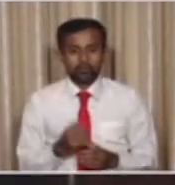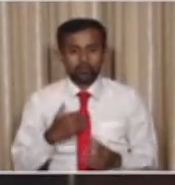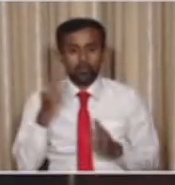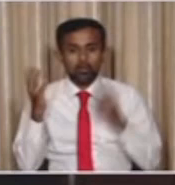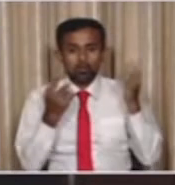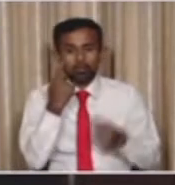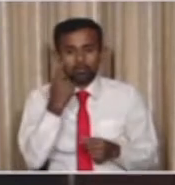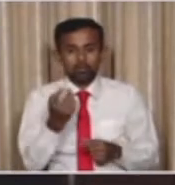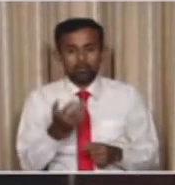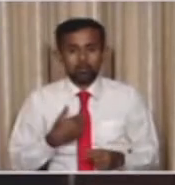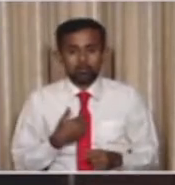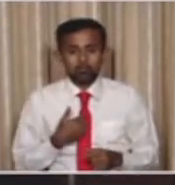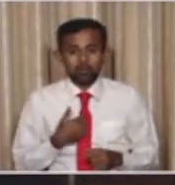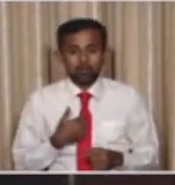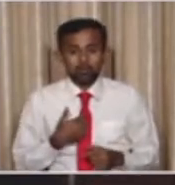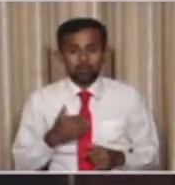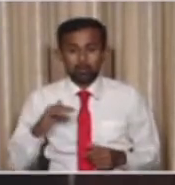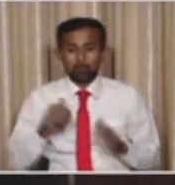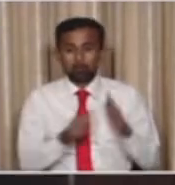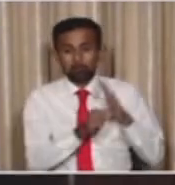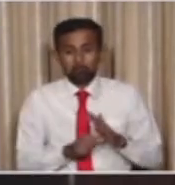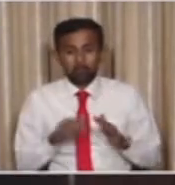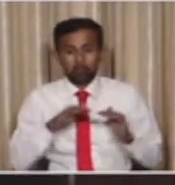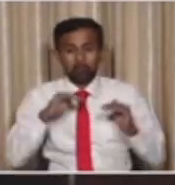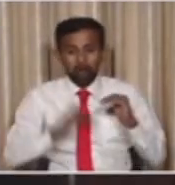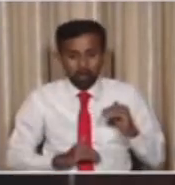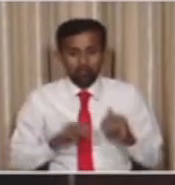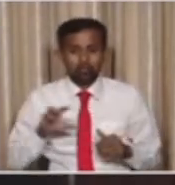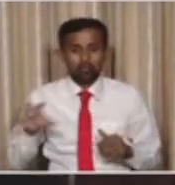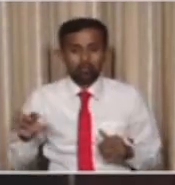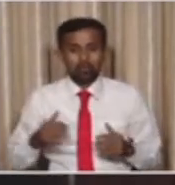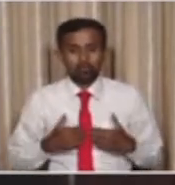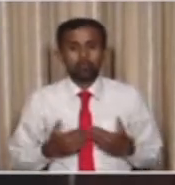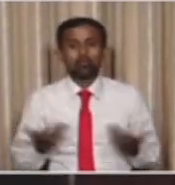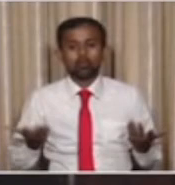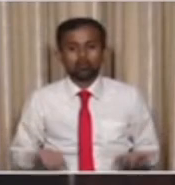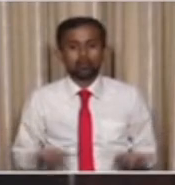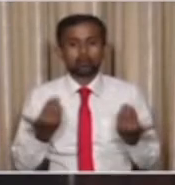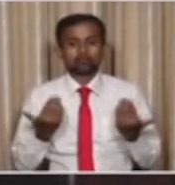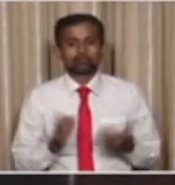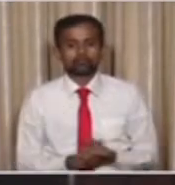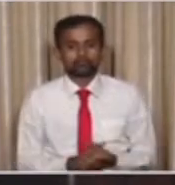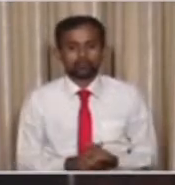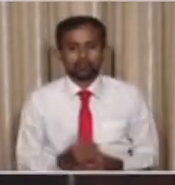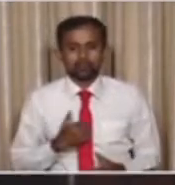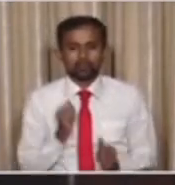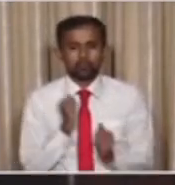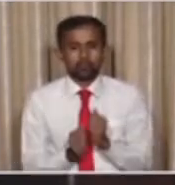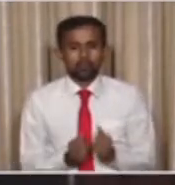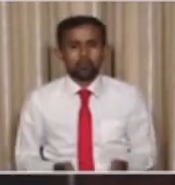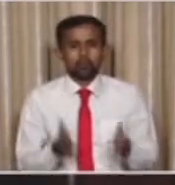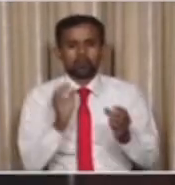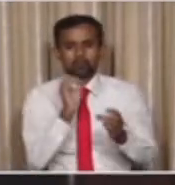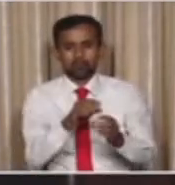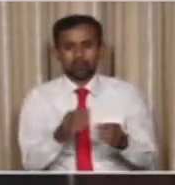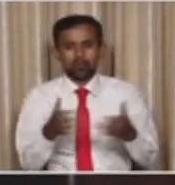ලෝකෙ දකින්න තියෙනවා. අපිට වඩා පල්ලෙහා ආර්ථික මට්ටම් වල තිබ්බ රටවල් අපි කොහෙටද මේ ගමන් කරන්නේ? අපි නිකන් බස් එකක් පාරට දානවා,